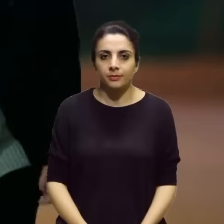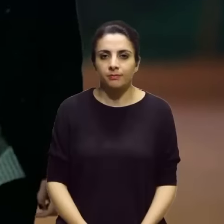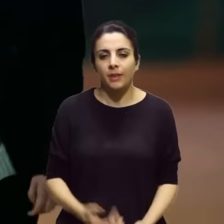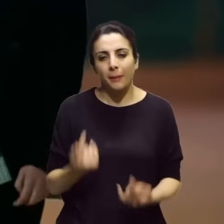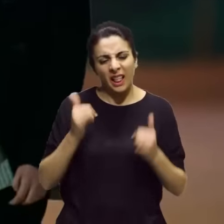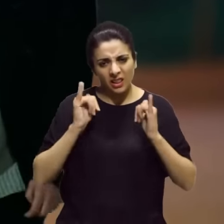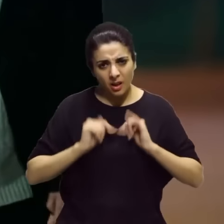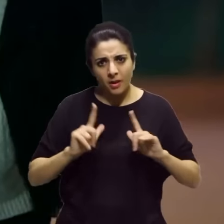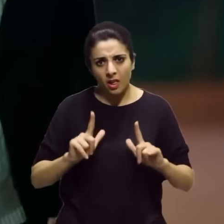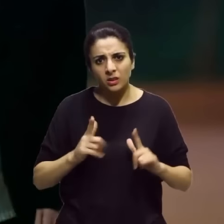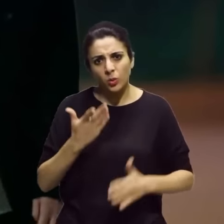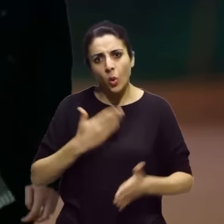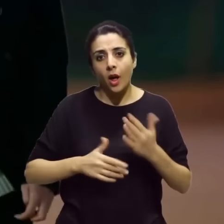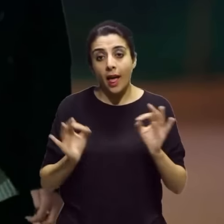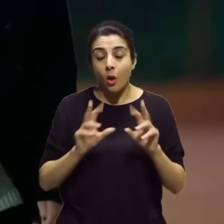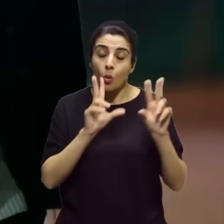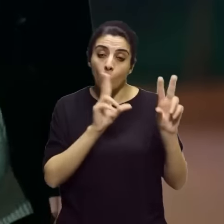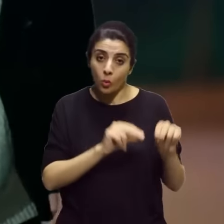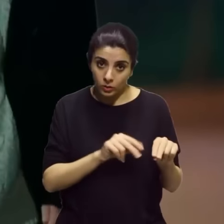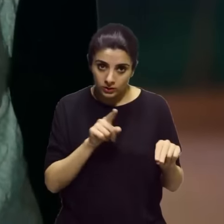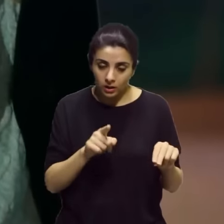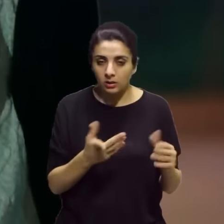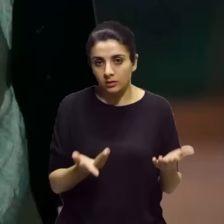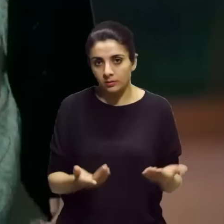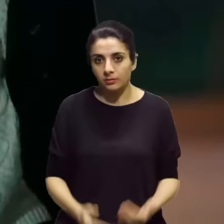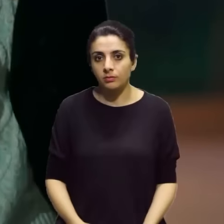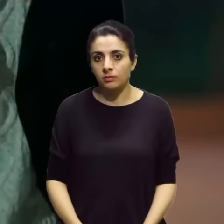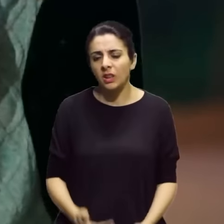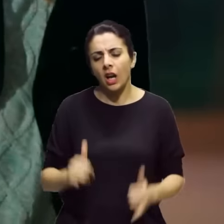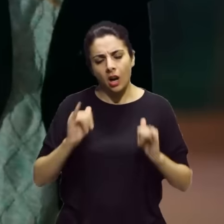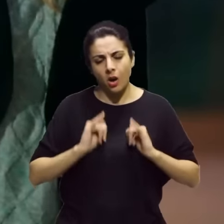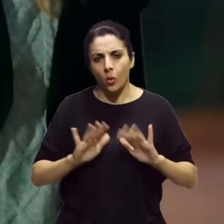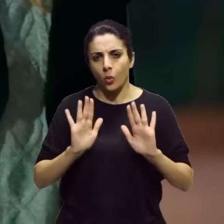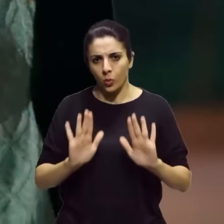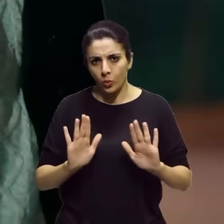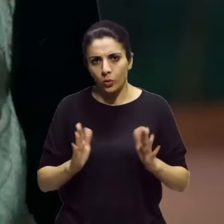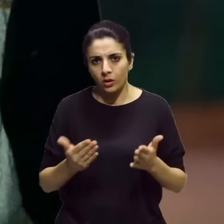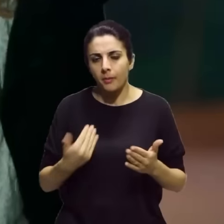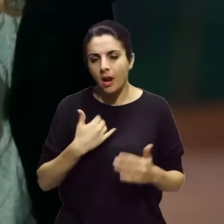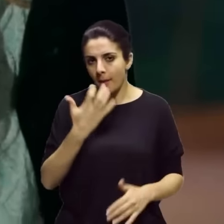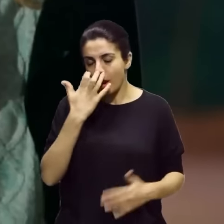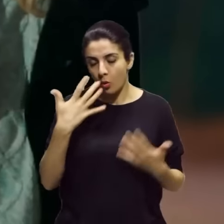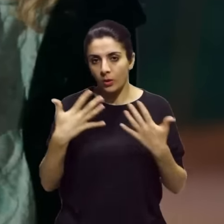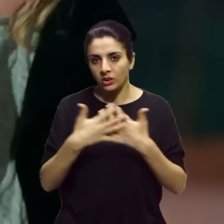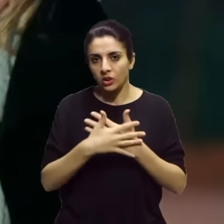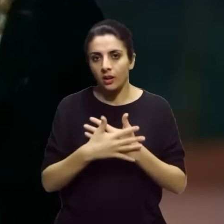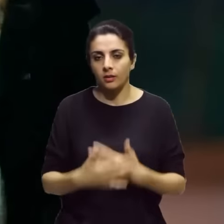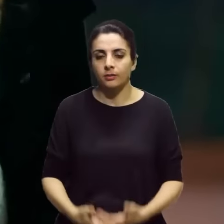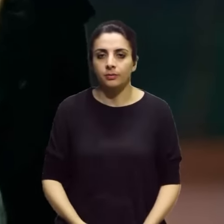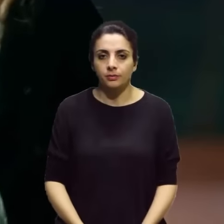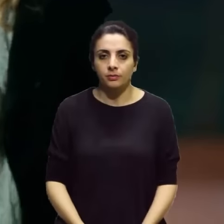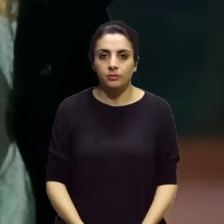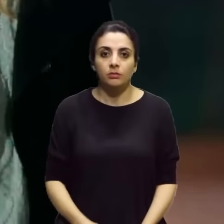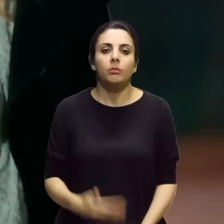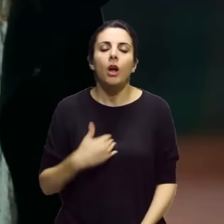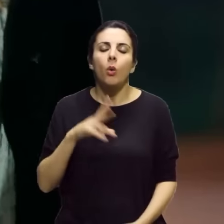Biraz dinleniriz yorgunuz ikimizle. Sen erkenden uyursun. Hem için rahat olsun. Ben bekleyeceğim gece.